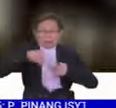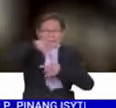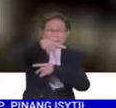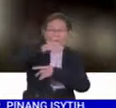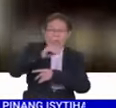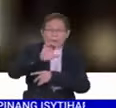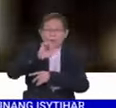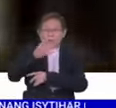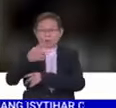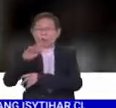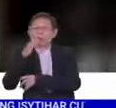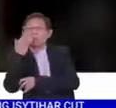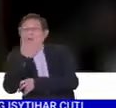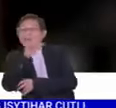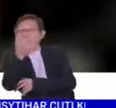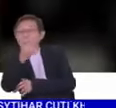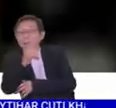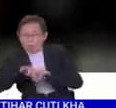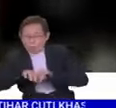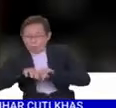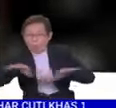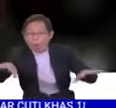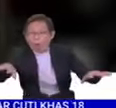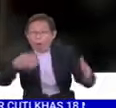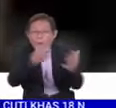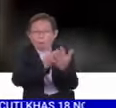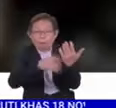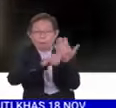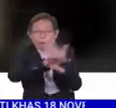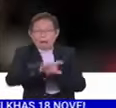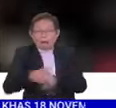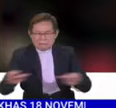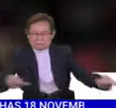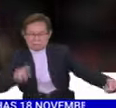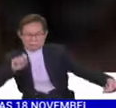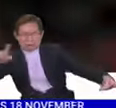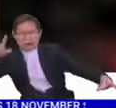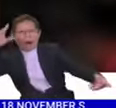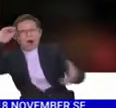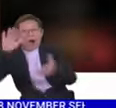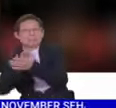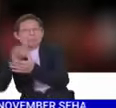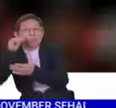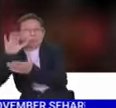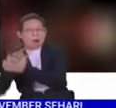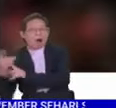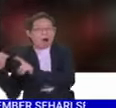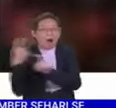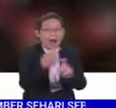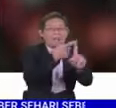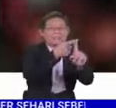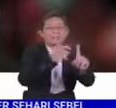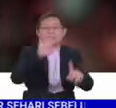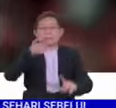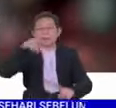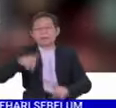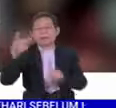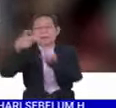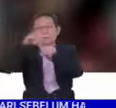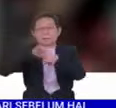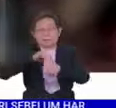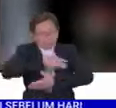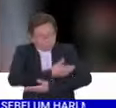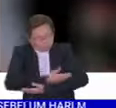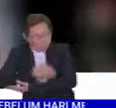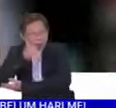berwarna kuning menjadi tular di media sosial. Kereta mewah ini dihadiahkan pasangan suami isteri dari Batu Pahat, Johor kepada anak